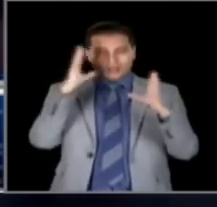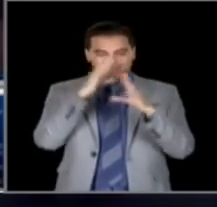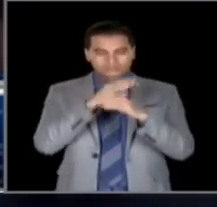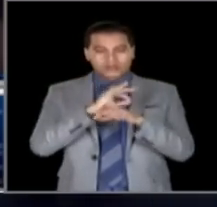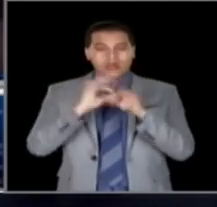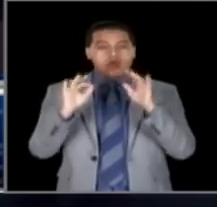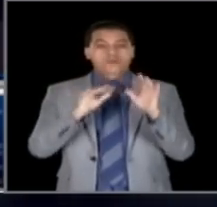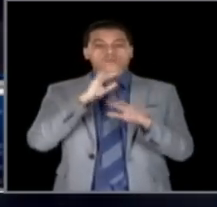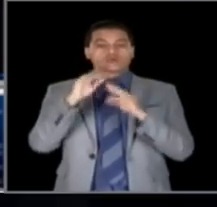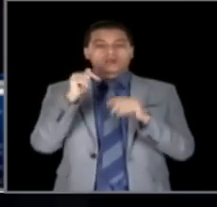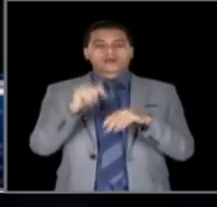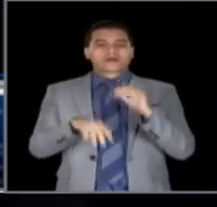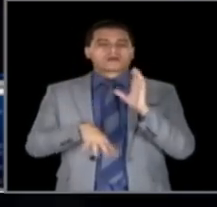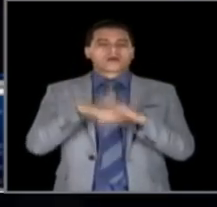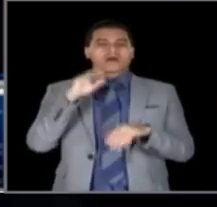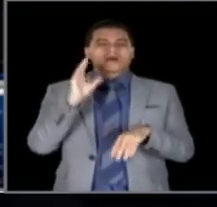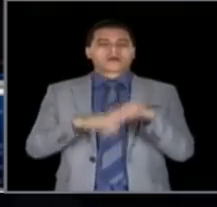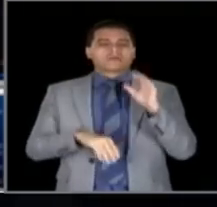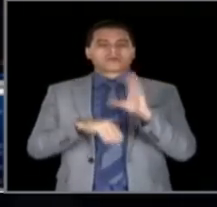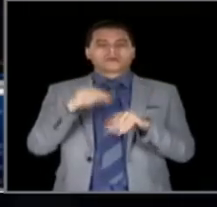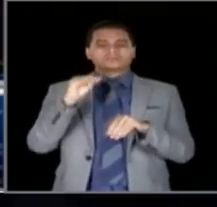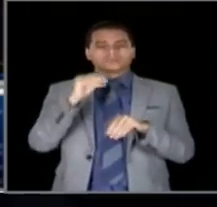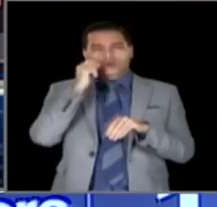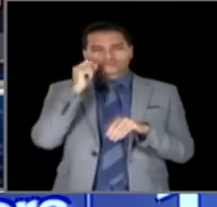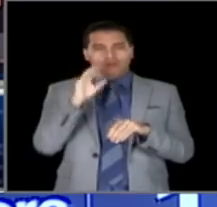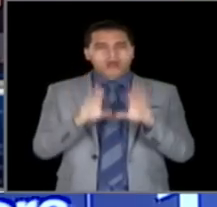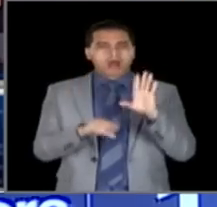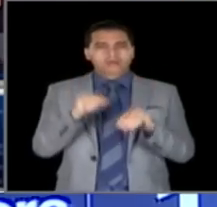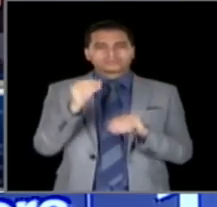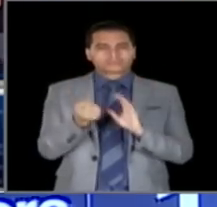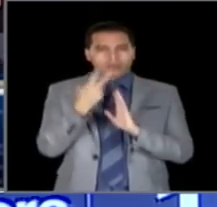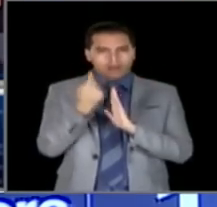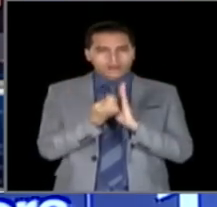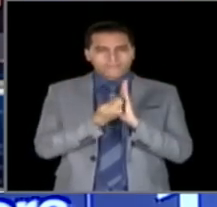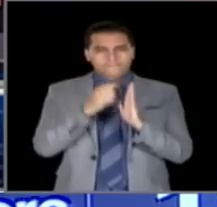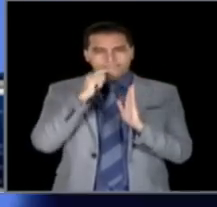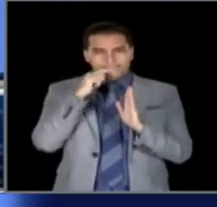الظلال المحترقه هي روايه الكاتبه باكستانيه، فمن هي؟